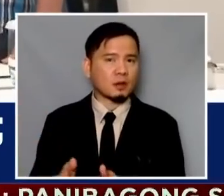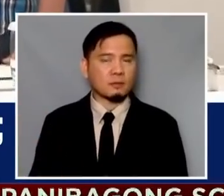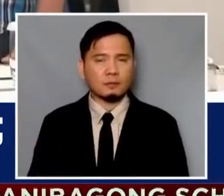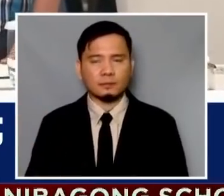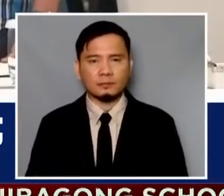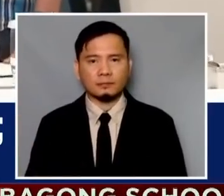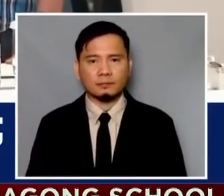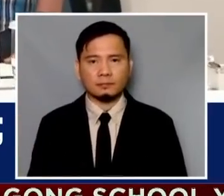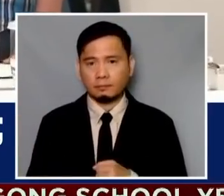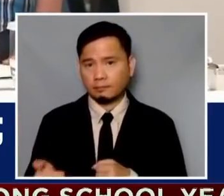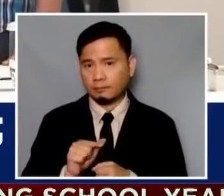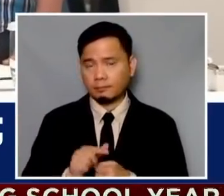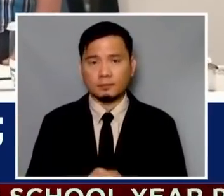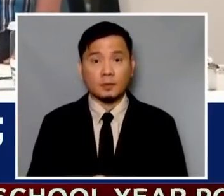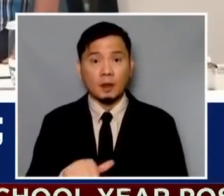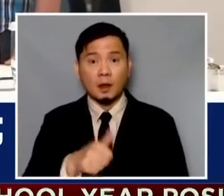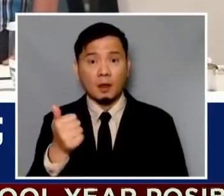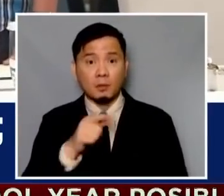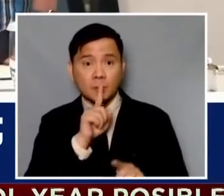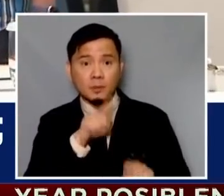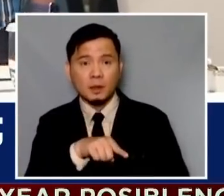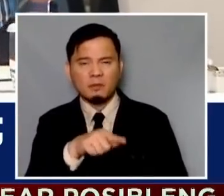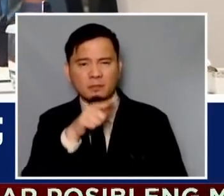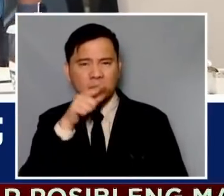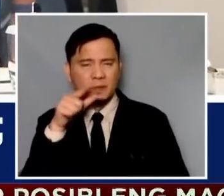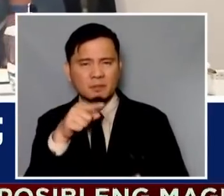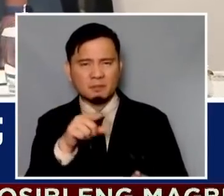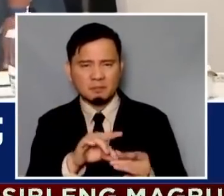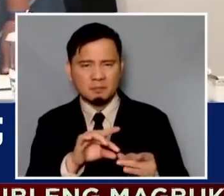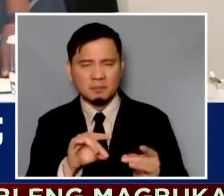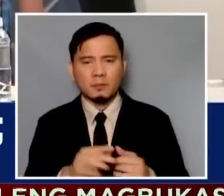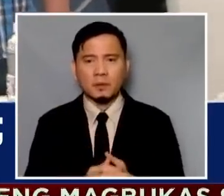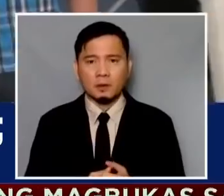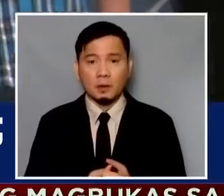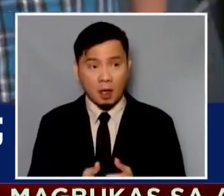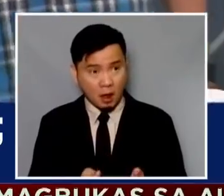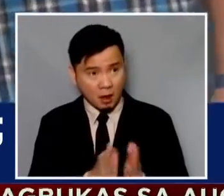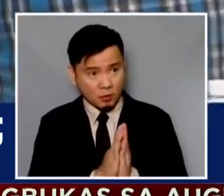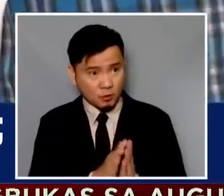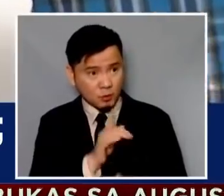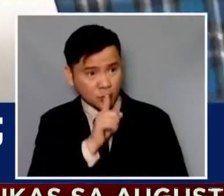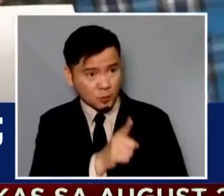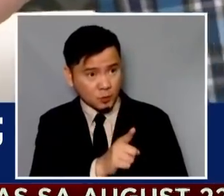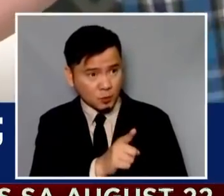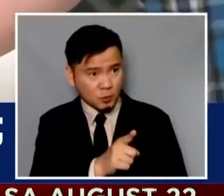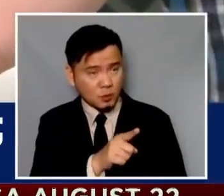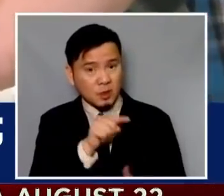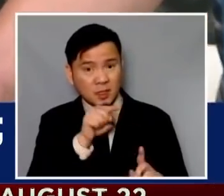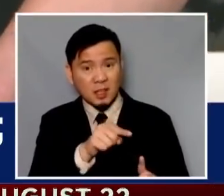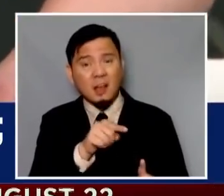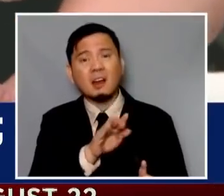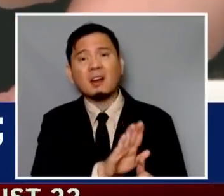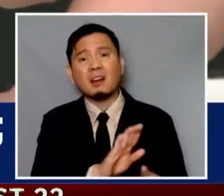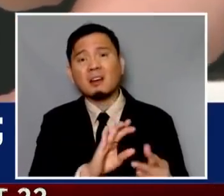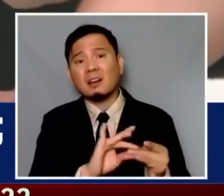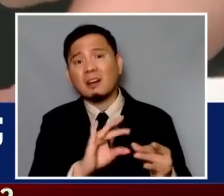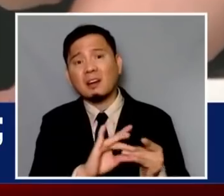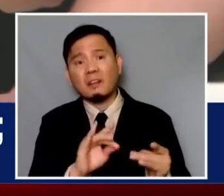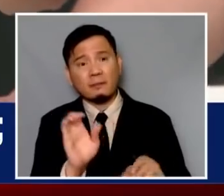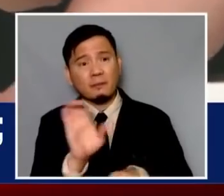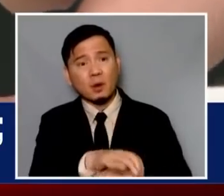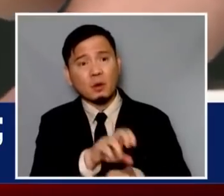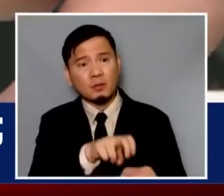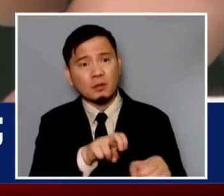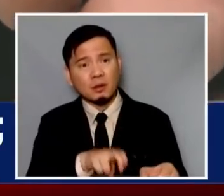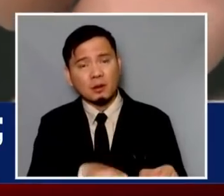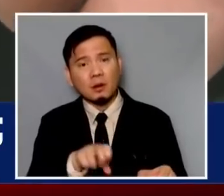bukod sa reaksyon ng Vice Presidente, na itanong din sana anya kung totoo o hindi ang kwentong pinapatras siya at ang mga kasama